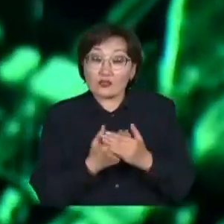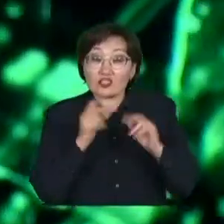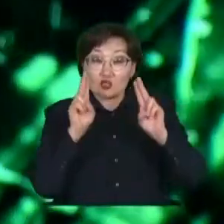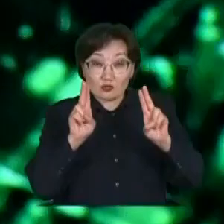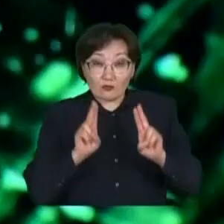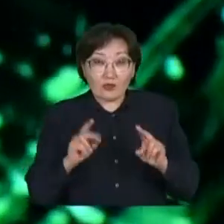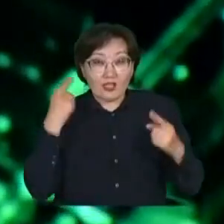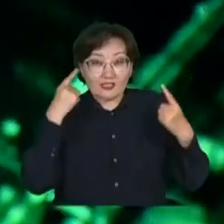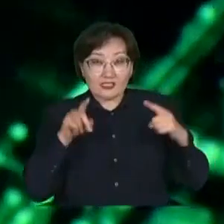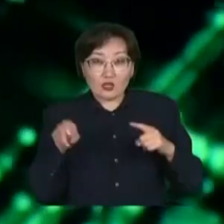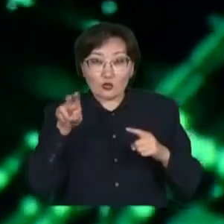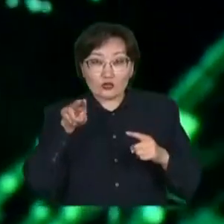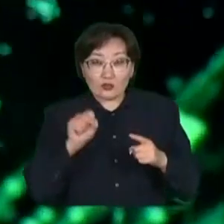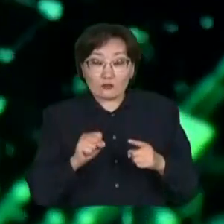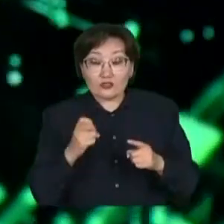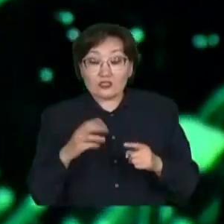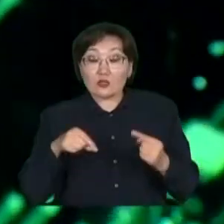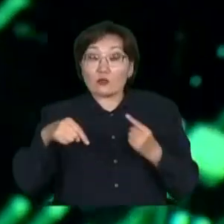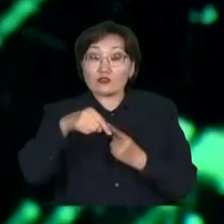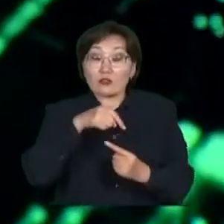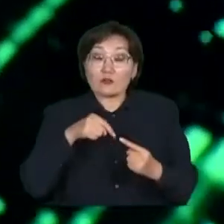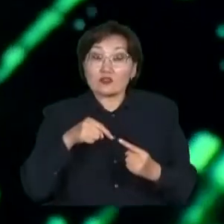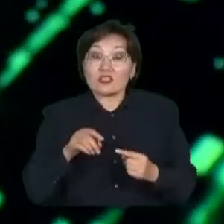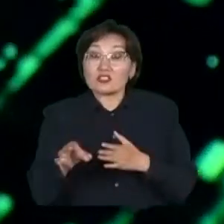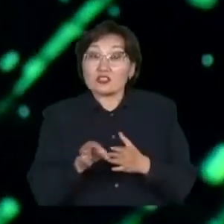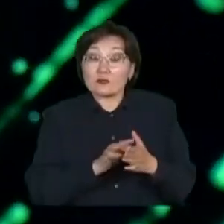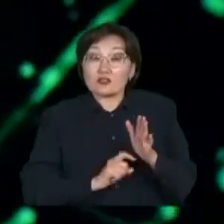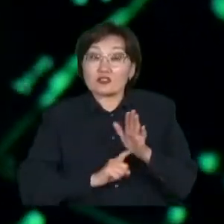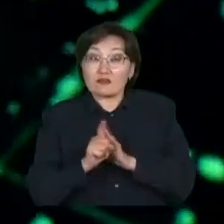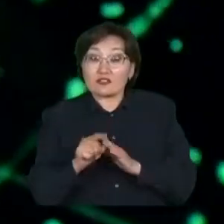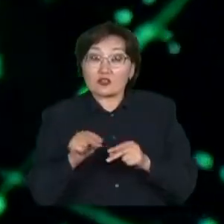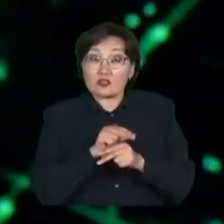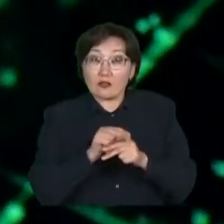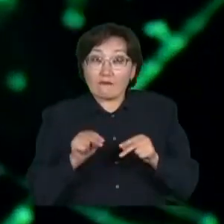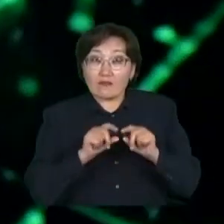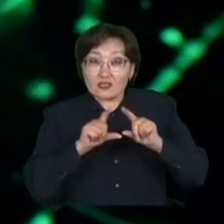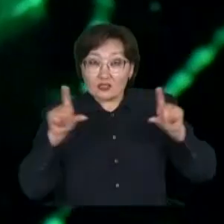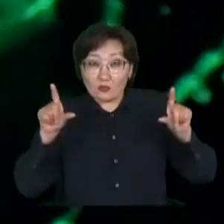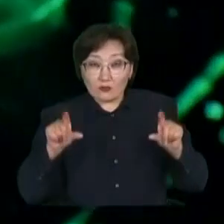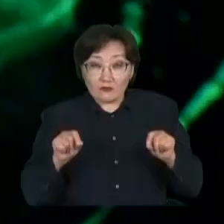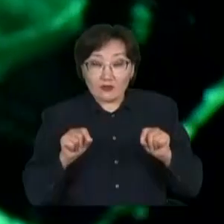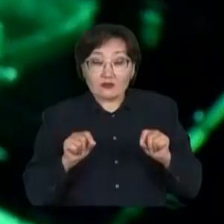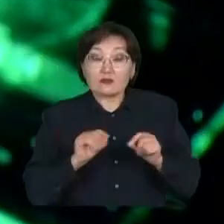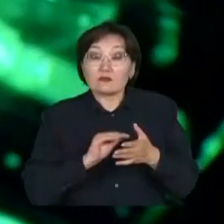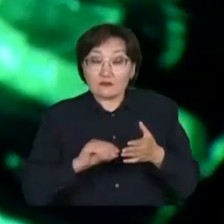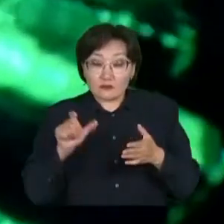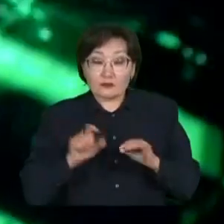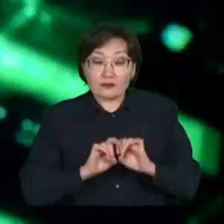правила дизайн-кода. Некоторые представители бизнеса сразу же начали демонтировать вывески. Мадина Исюмбаева